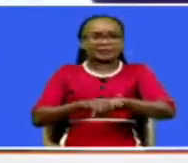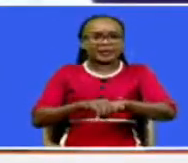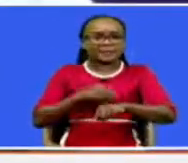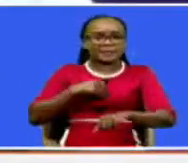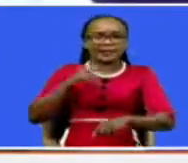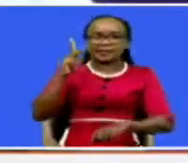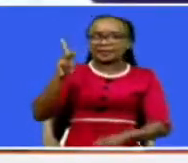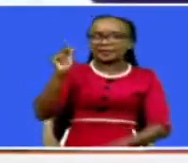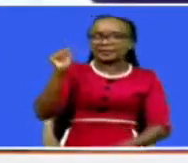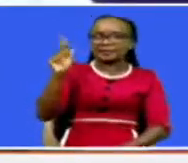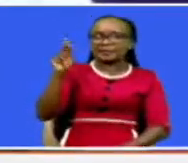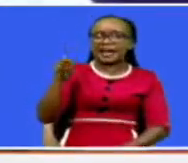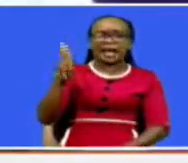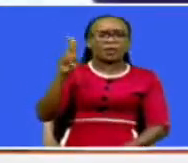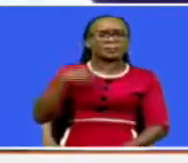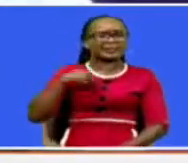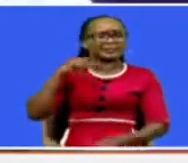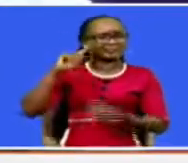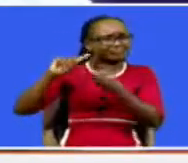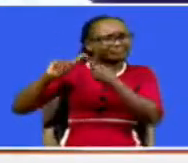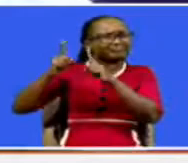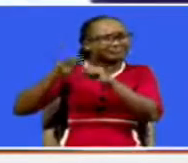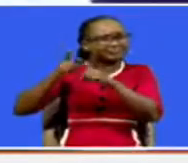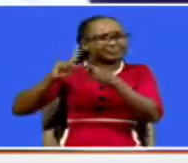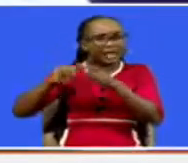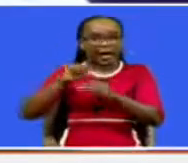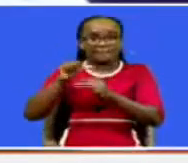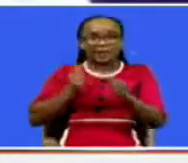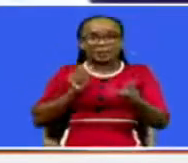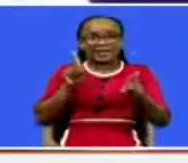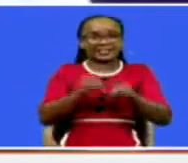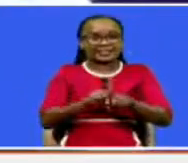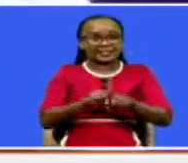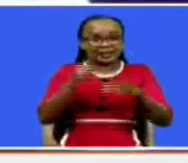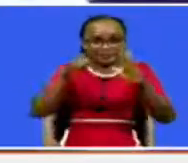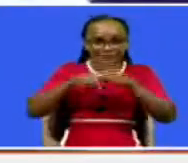Karau. Nilikuwa namufikiria sana. Nikaenda baka Ruitokito.